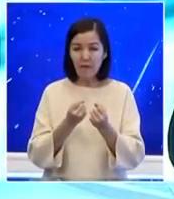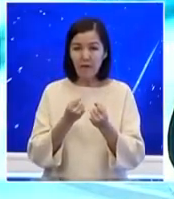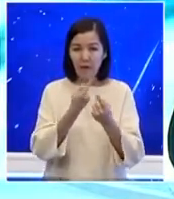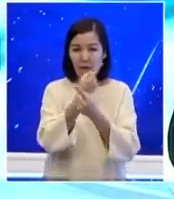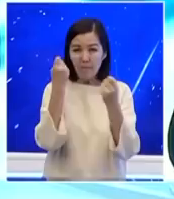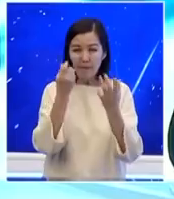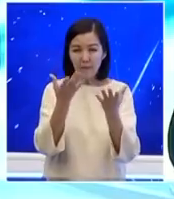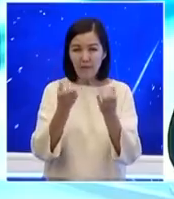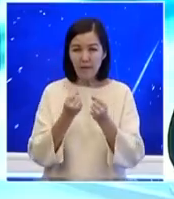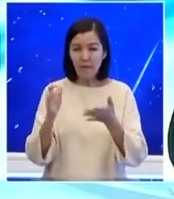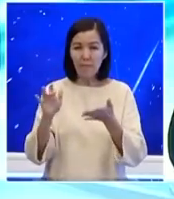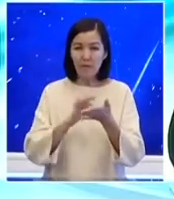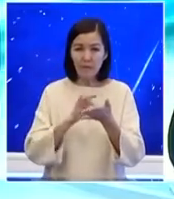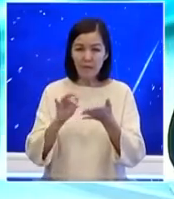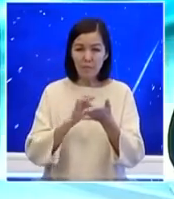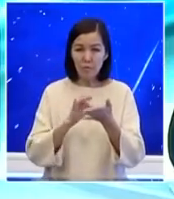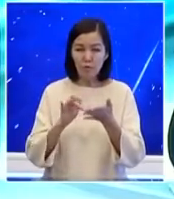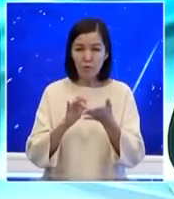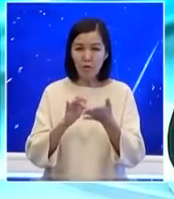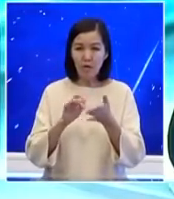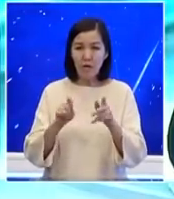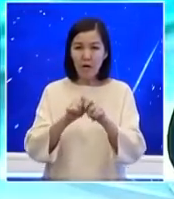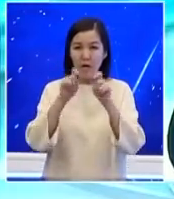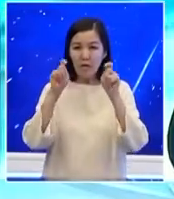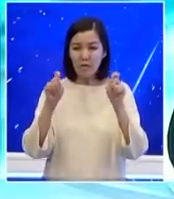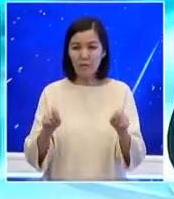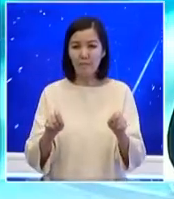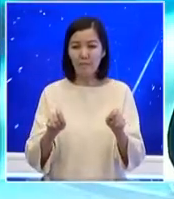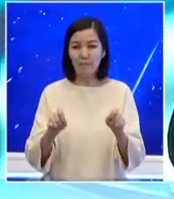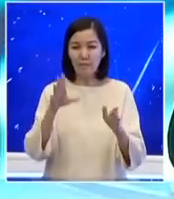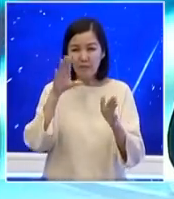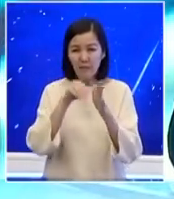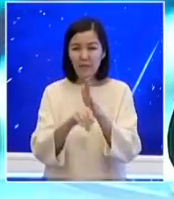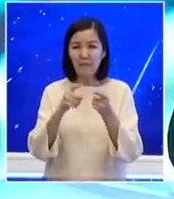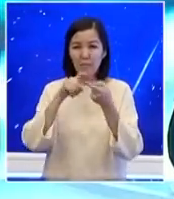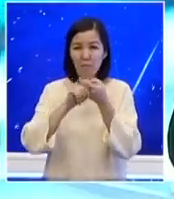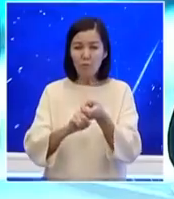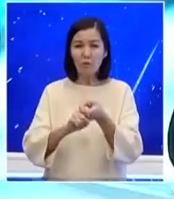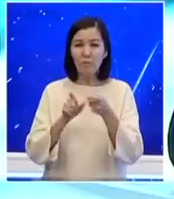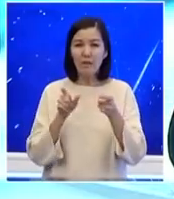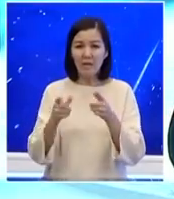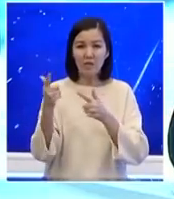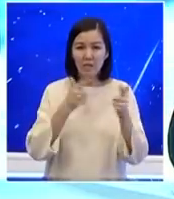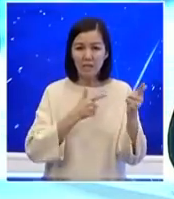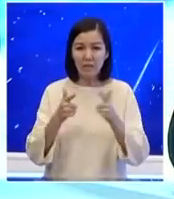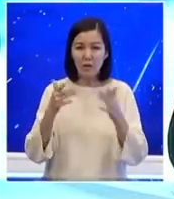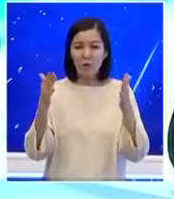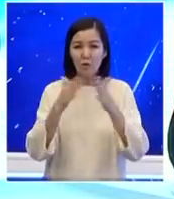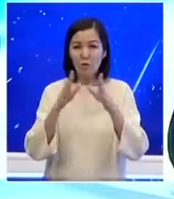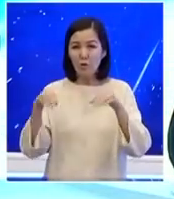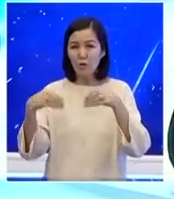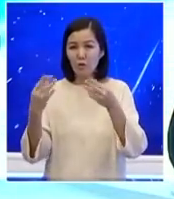алып, есепшотын сырттай енгізіп, жасап, карточкаларын әзірлеп, үйлеріне жеткізіп